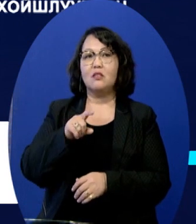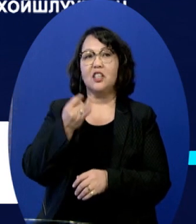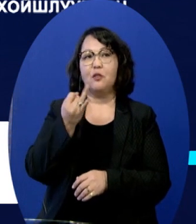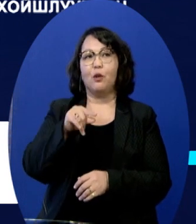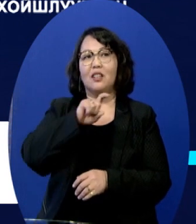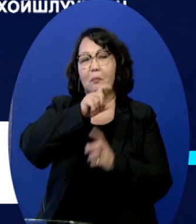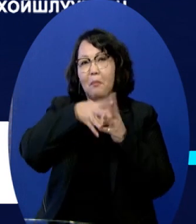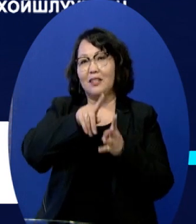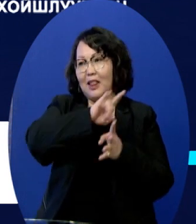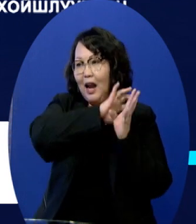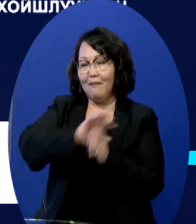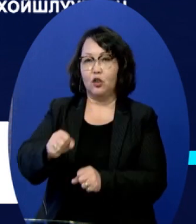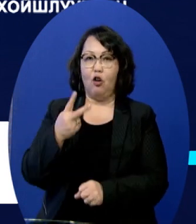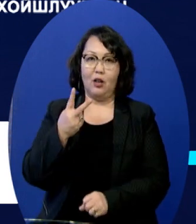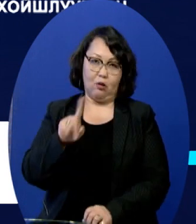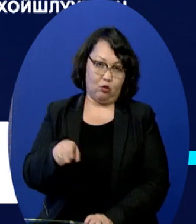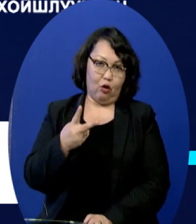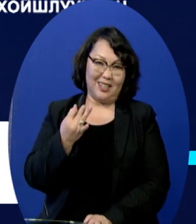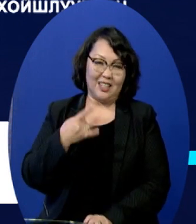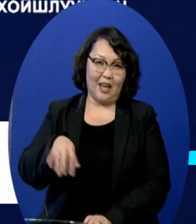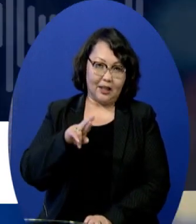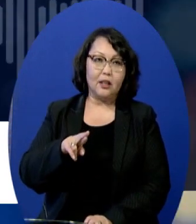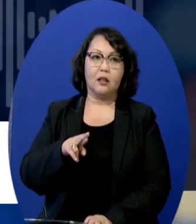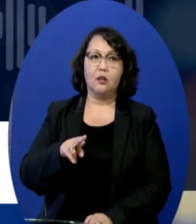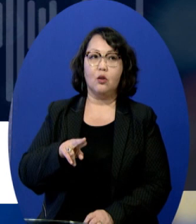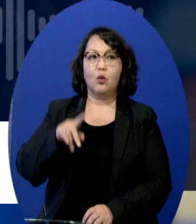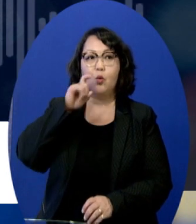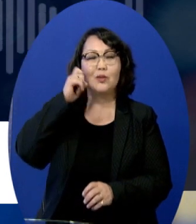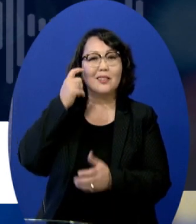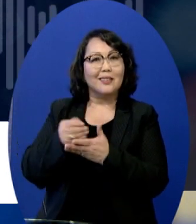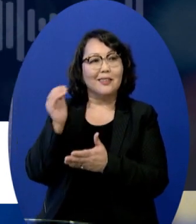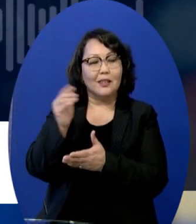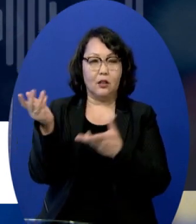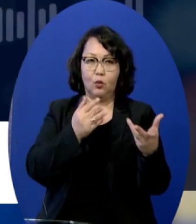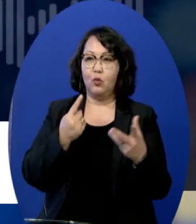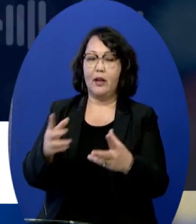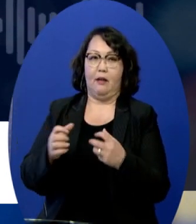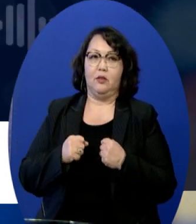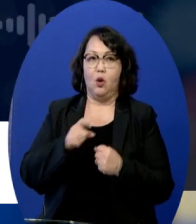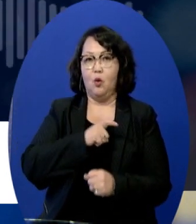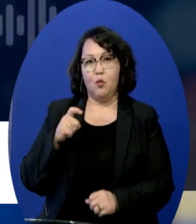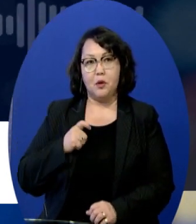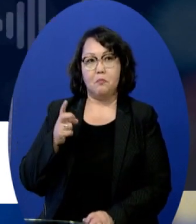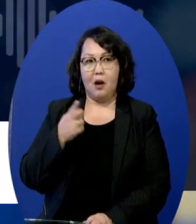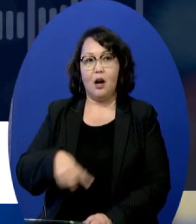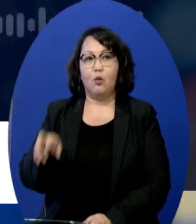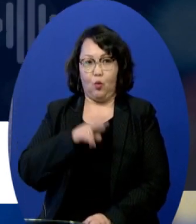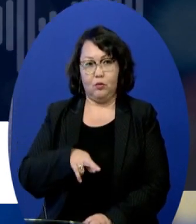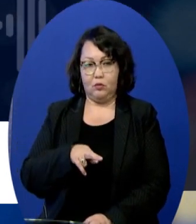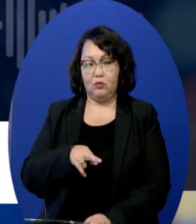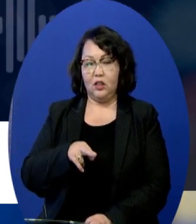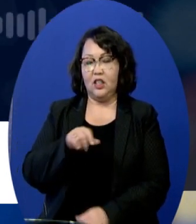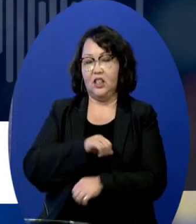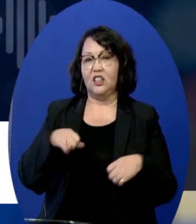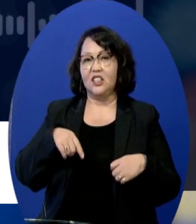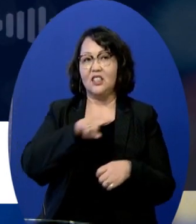их найт төгрөгийн зээлийн хүсэлтийг хүлээн авч шийдвэржээ. Арилжааны банкуд дээр иргэдийн зээлийн хүсэлтийг бол цахим хэлбэрээр авч